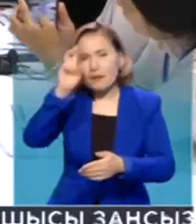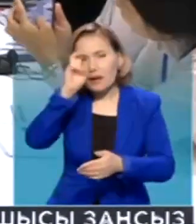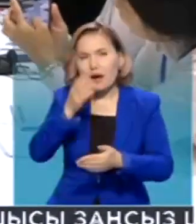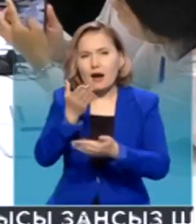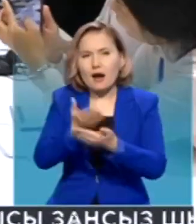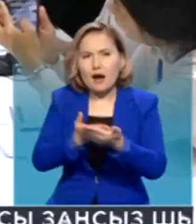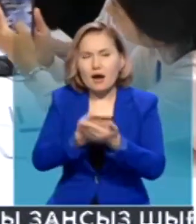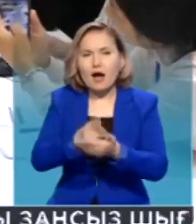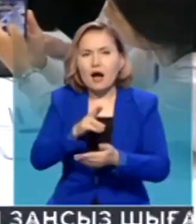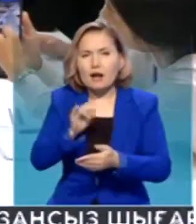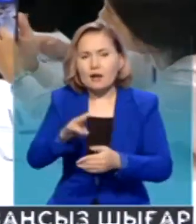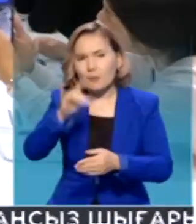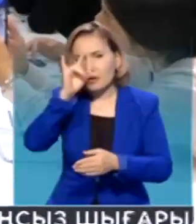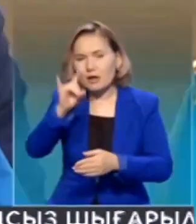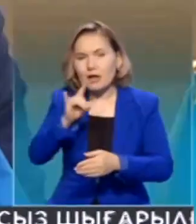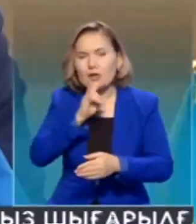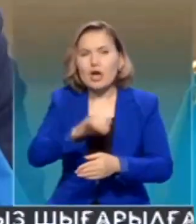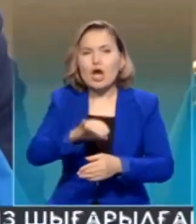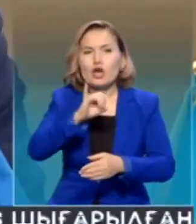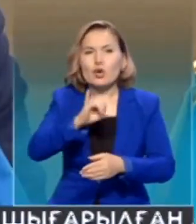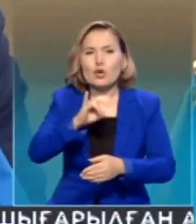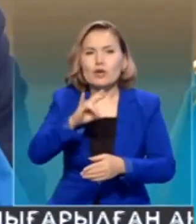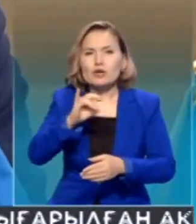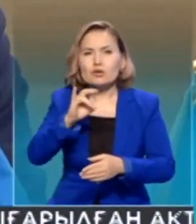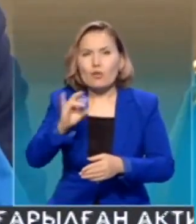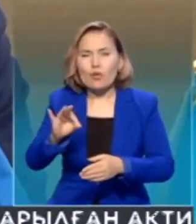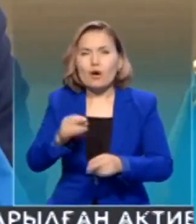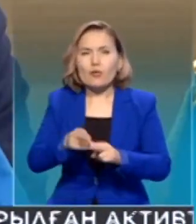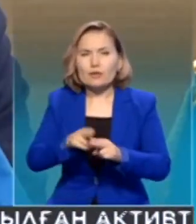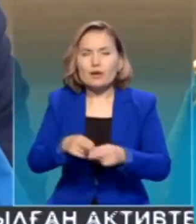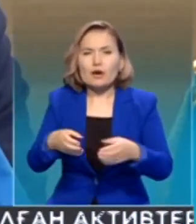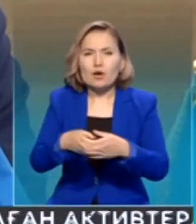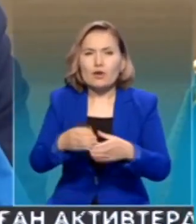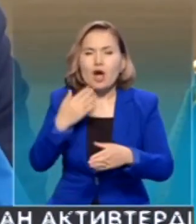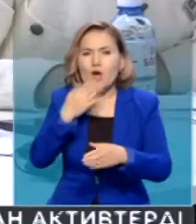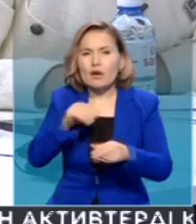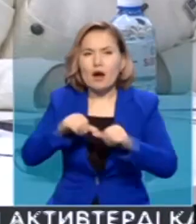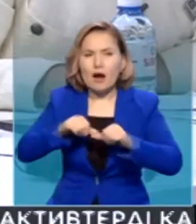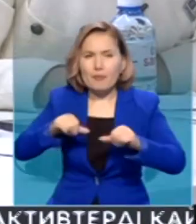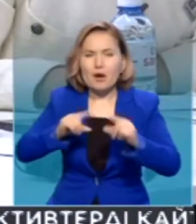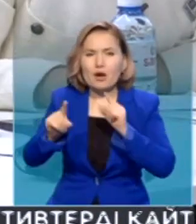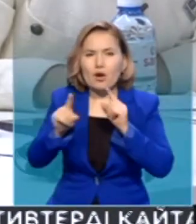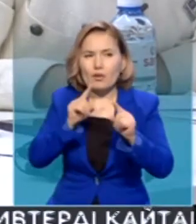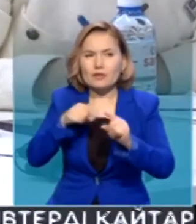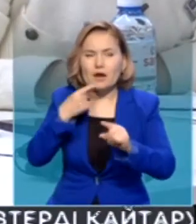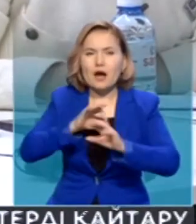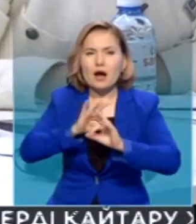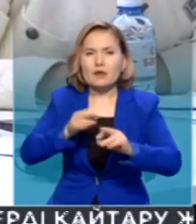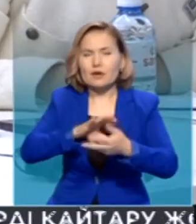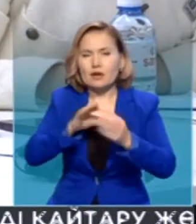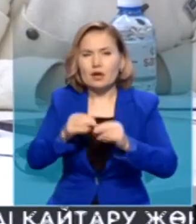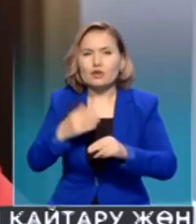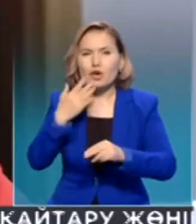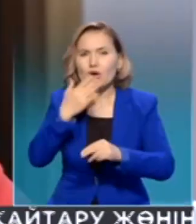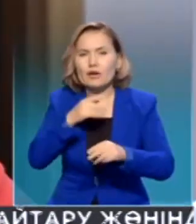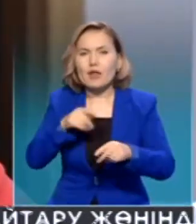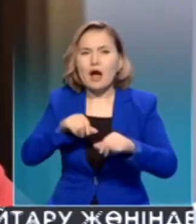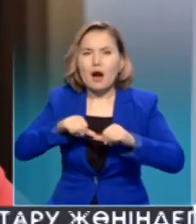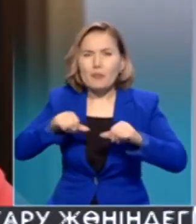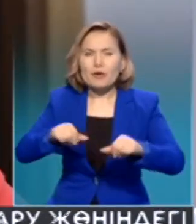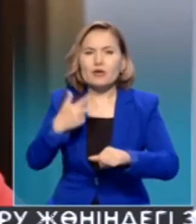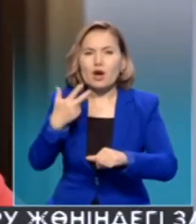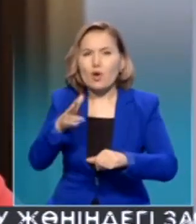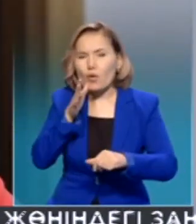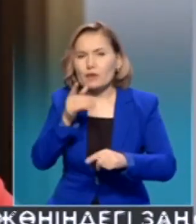мемлекеттік кеңесші Ерлан Қарин Қазақстанның ЮНЕСКО және ИСЕСКО істер жөніндегі ұлттық комиссияның отырысында айтты. Бұл жиын ұлттық